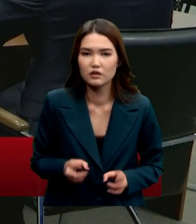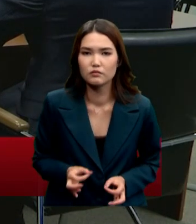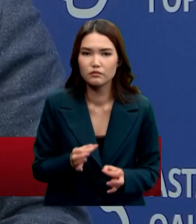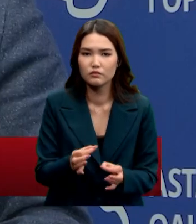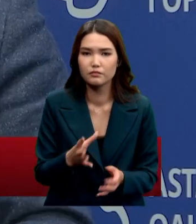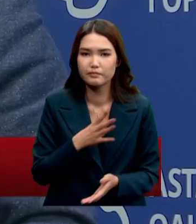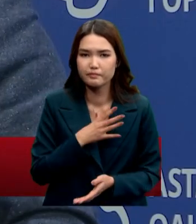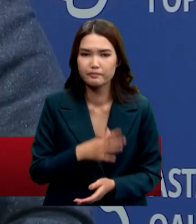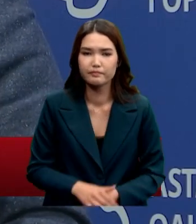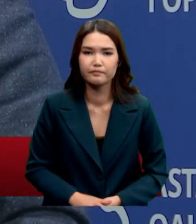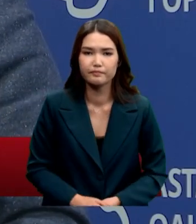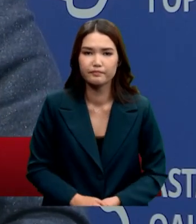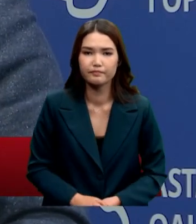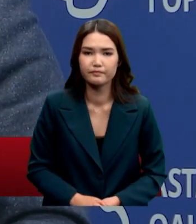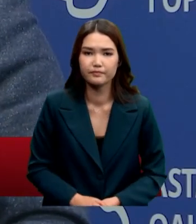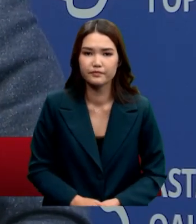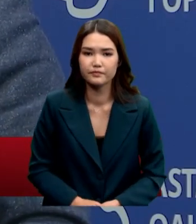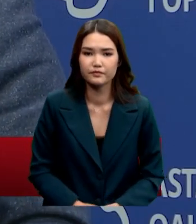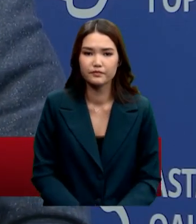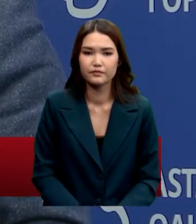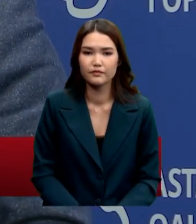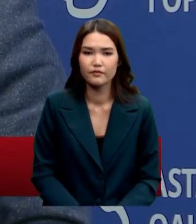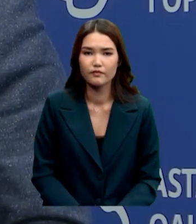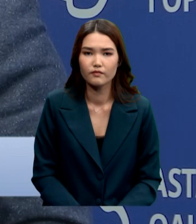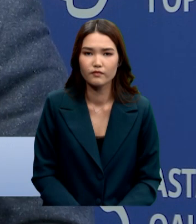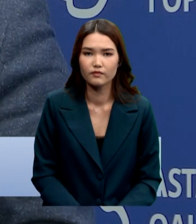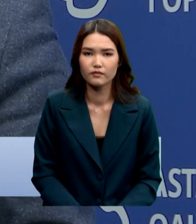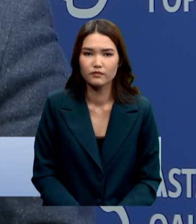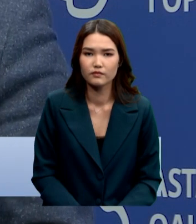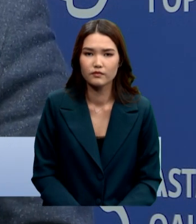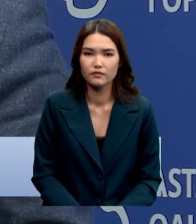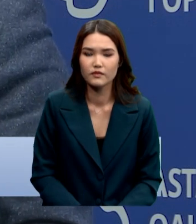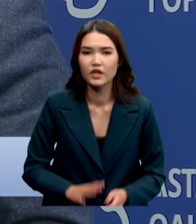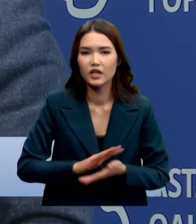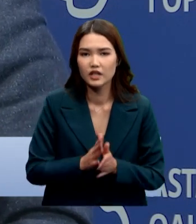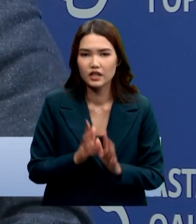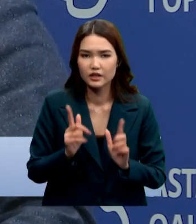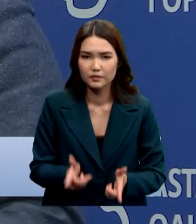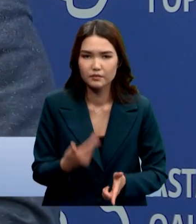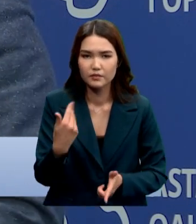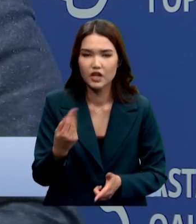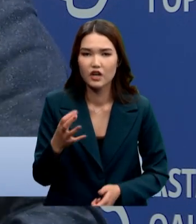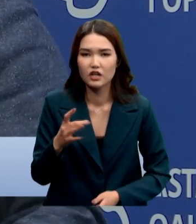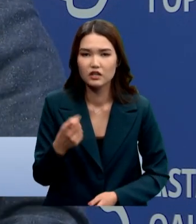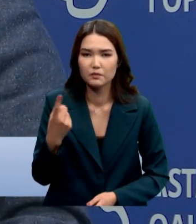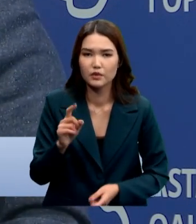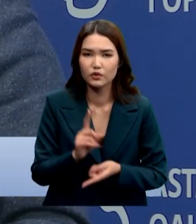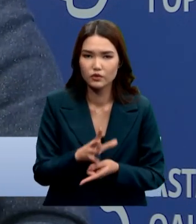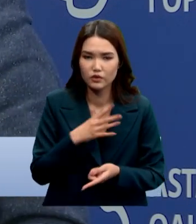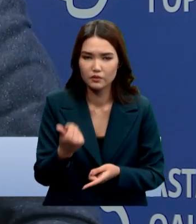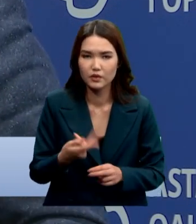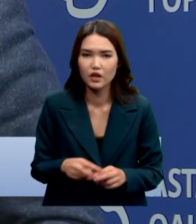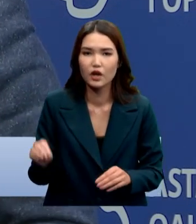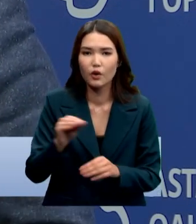қойыпты. На самом деле это договор услуг. Келісім шартқа шілденің бірі қол қойдық. Дәл сол күні бізге